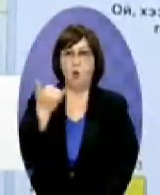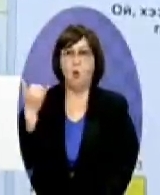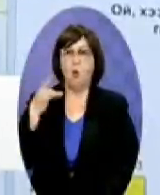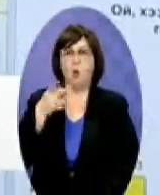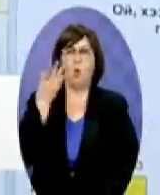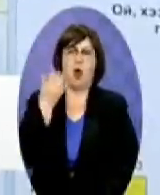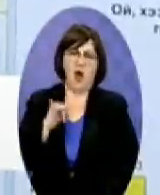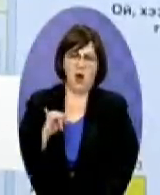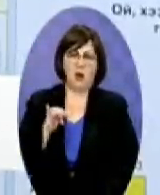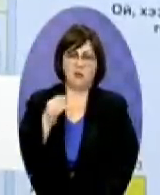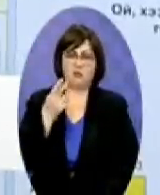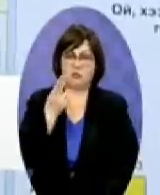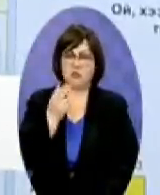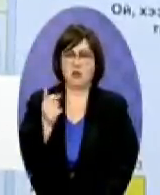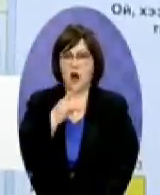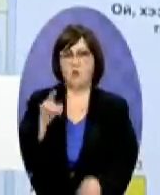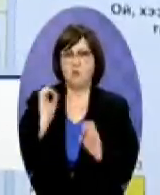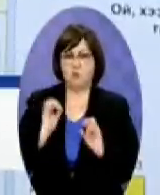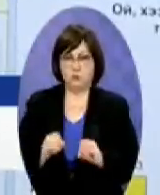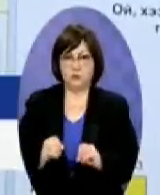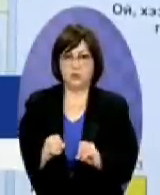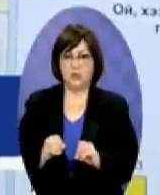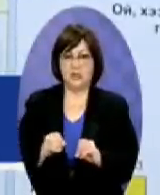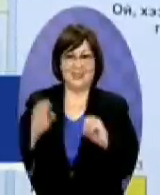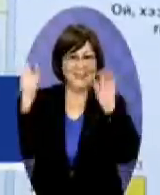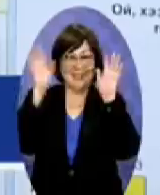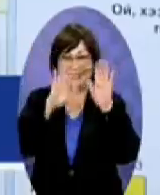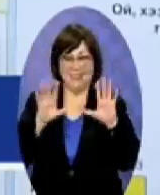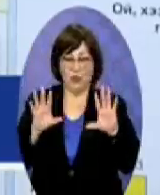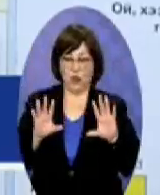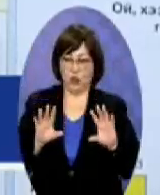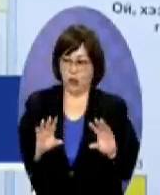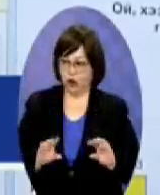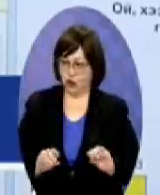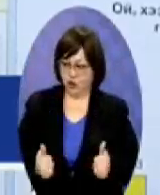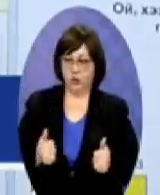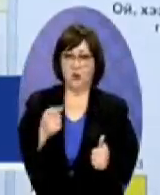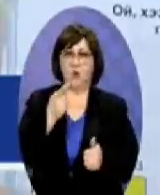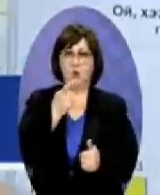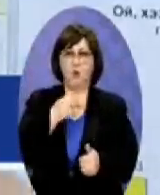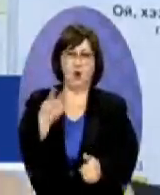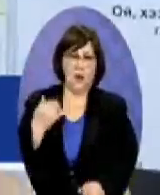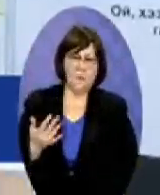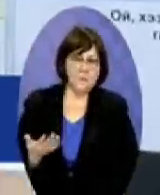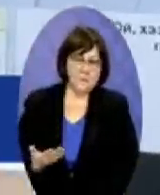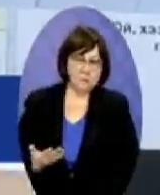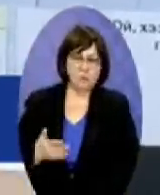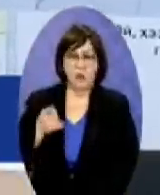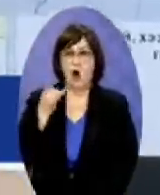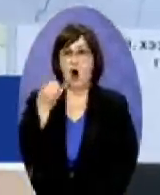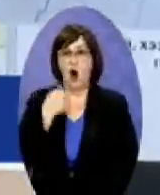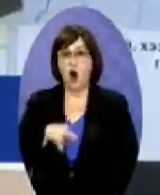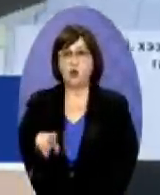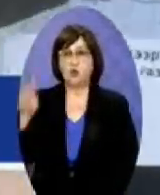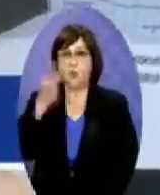дуусан гут одоо хуурай шилдийн зэрэг нэмэгдэж манай олны одоо энэ хойд бүснүүд төмөрийн эрслийн бүсэд багтаж байгаа энэ хойд